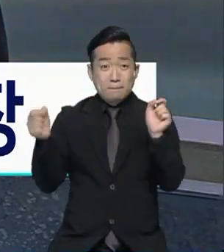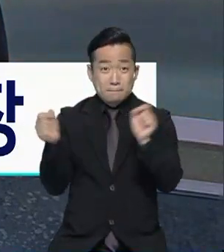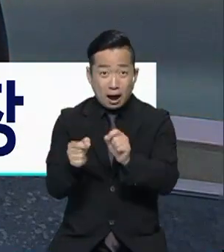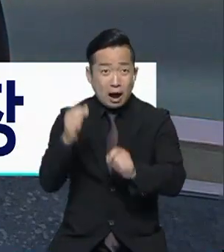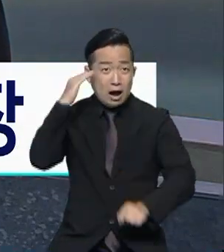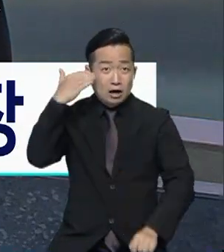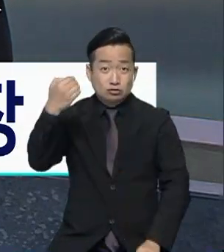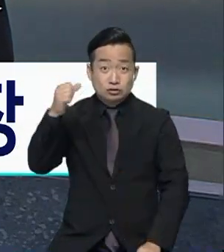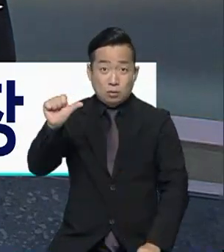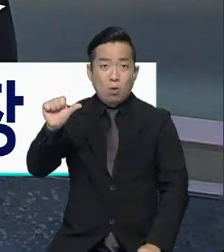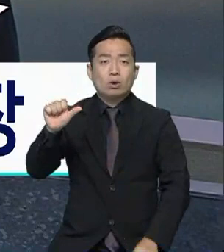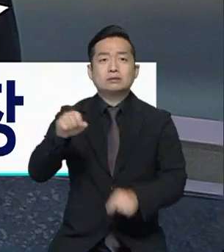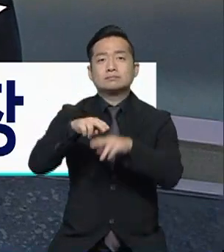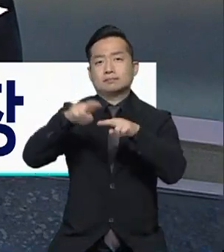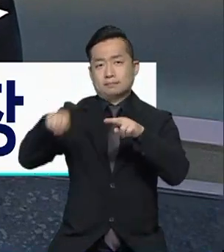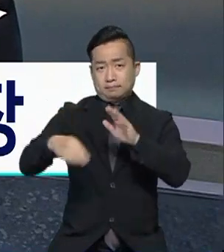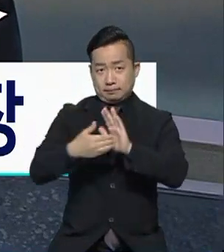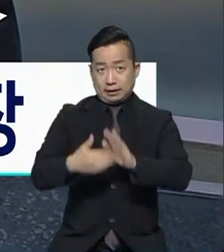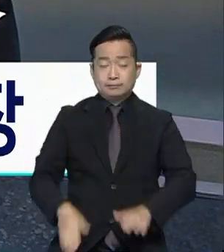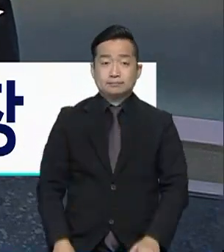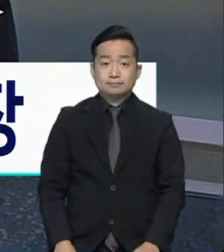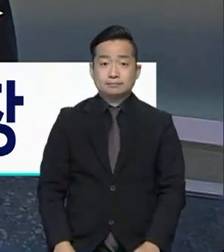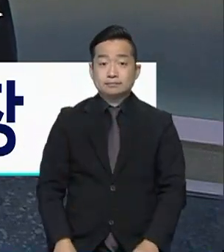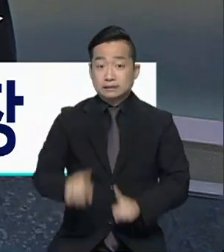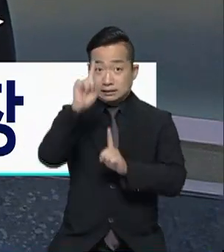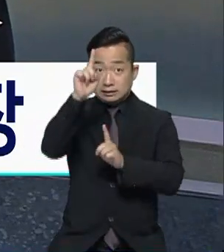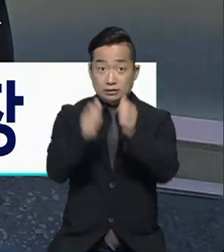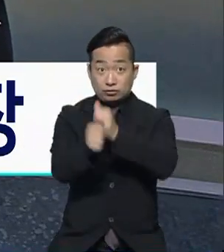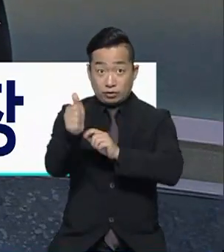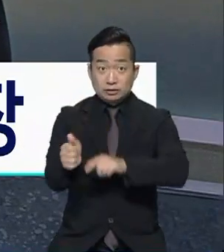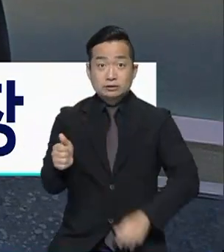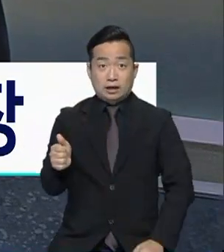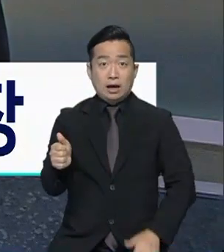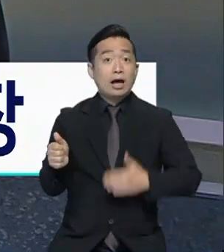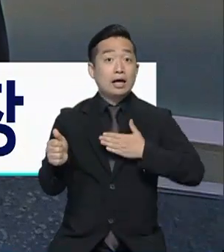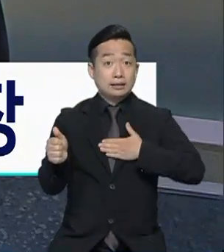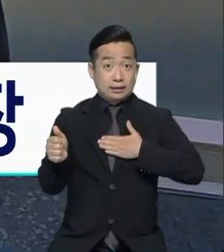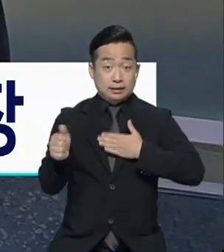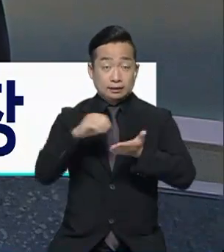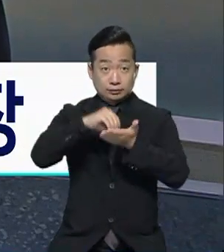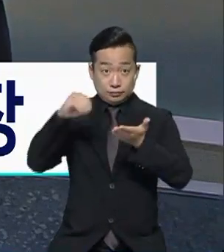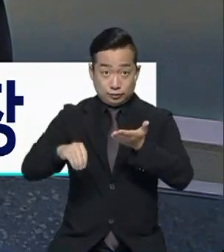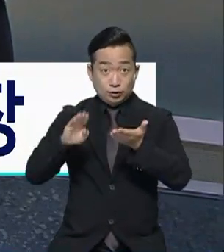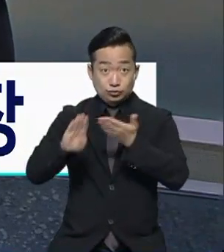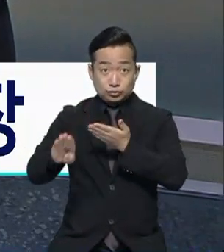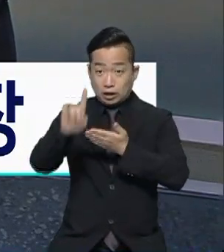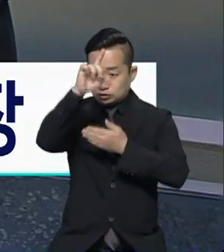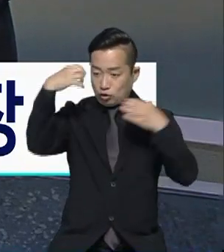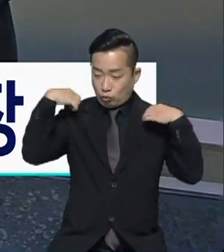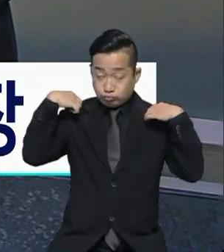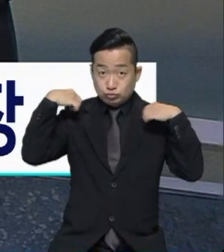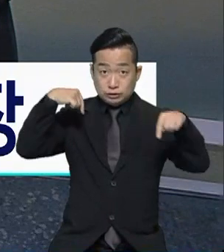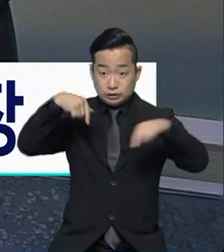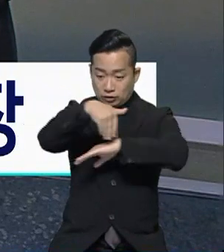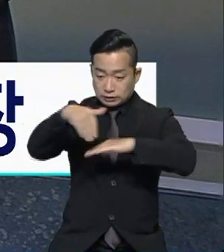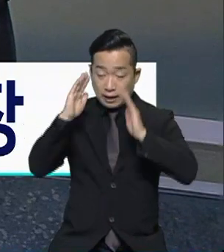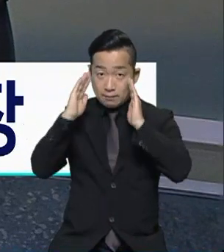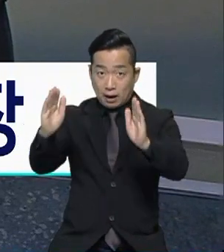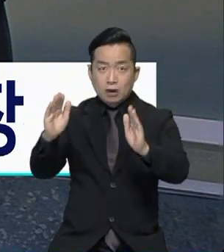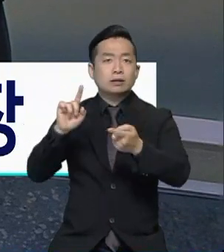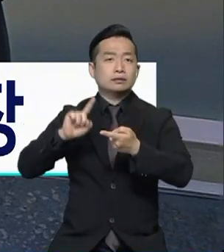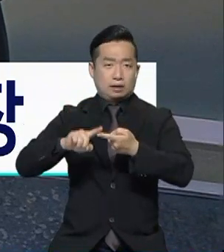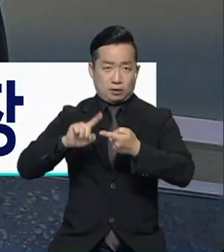만에 자리에서 물러나게 됐습니다. 이 위원장은 자신이 사퇴하더라도 정부의 정책 기조는 바뀌지 않을